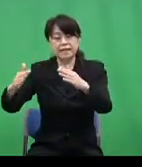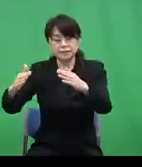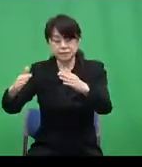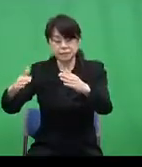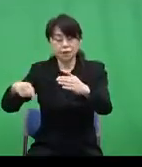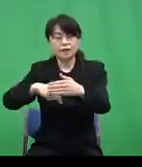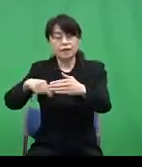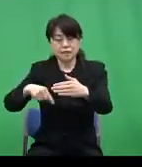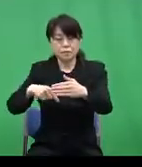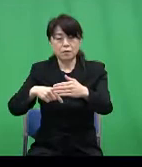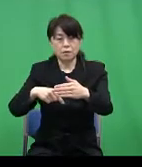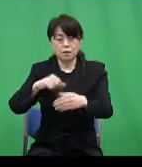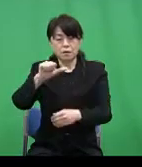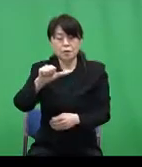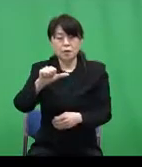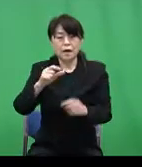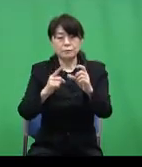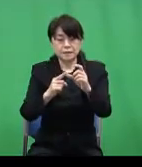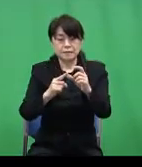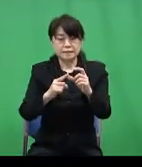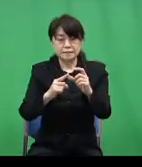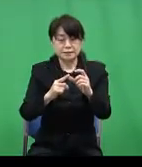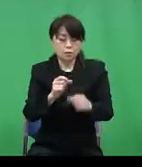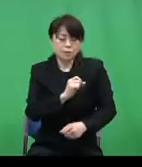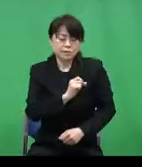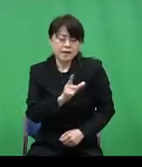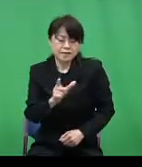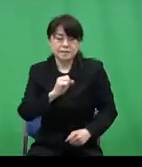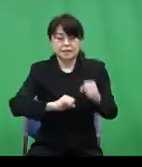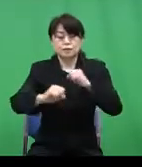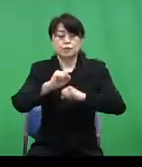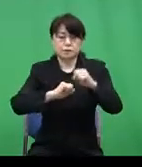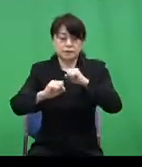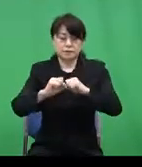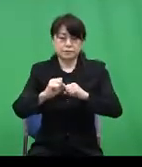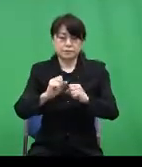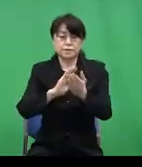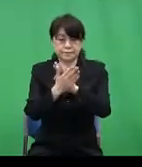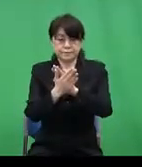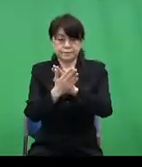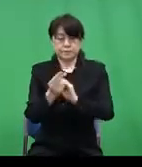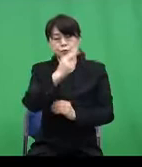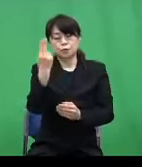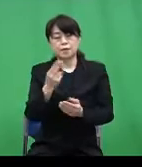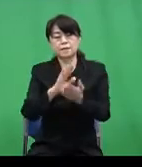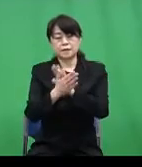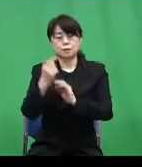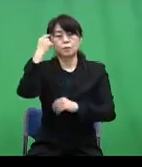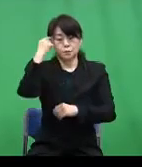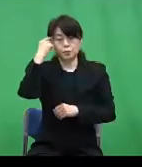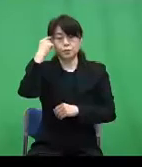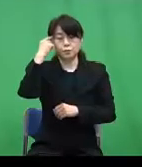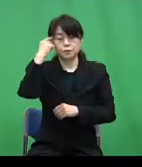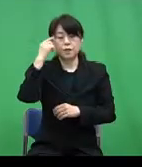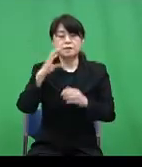の 5G について一番熱心に取り組んでいる県の一つだと思いますんで、